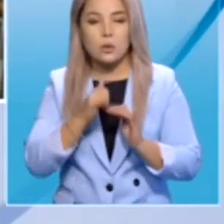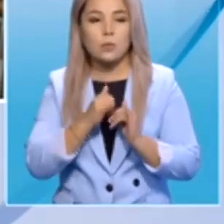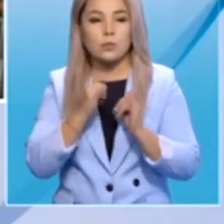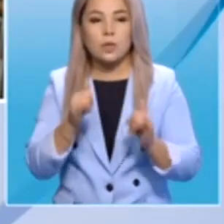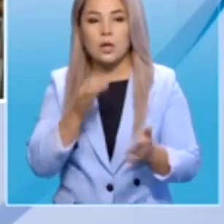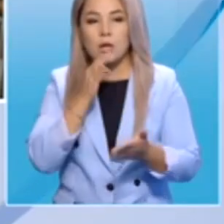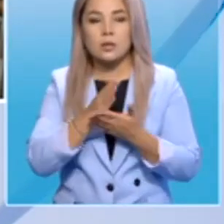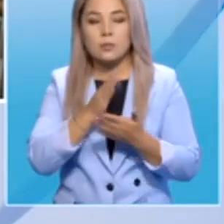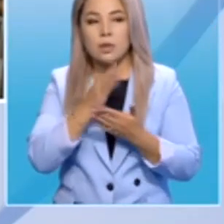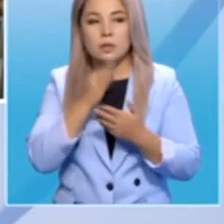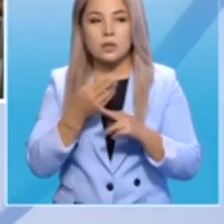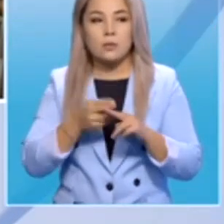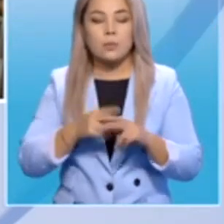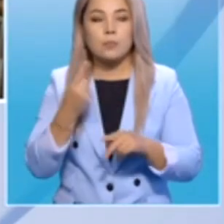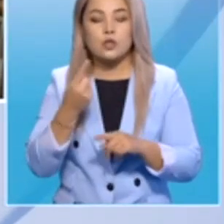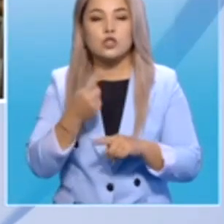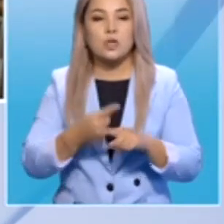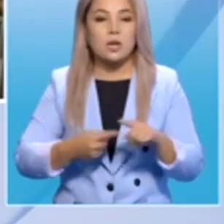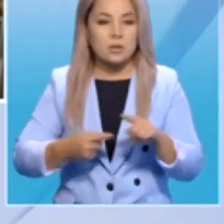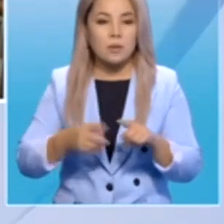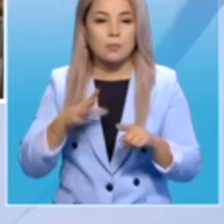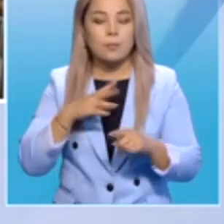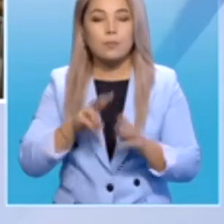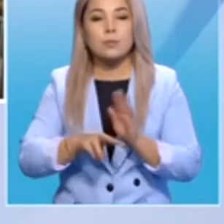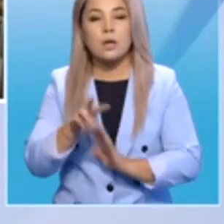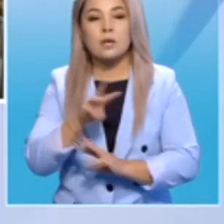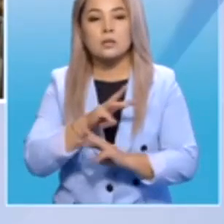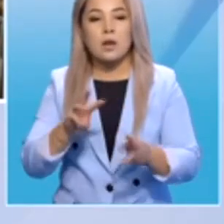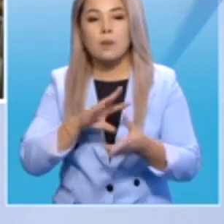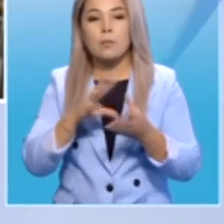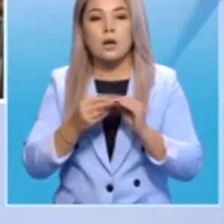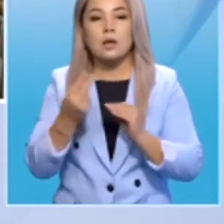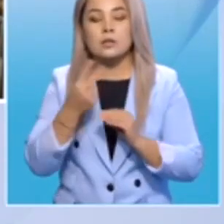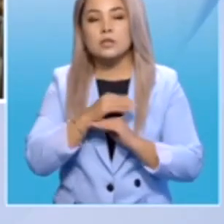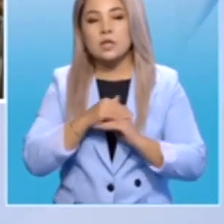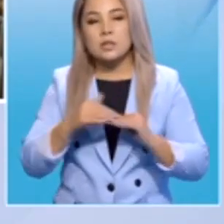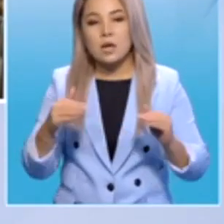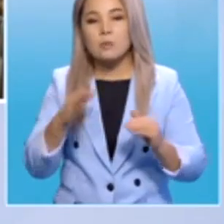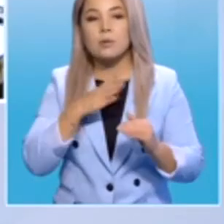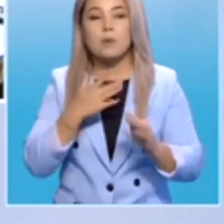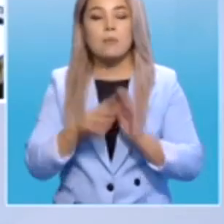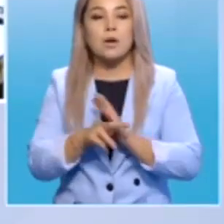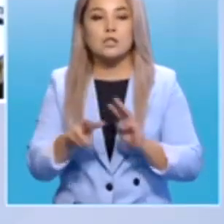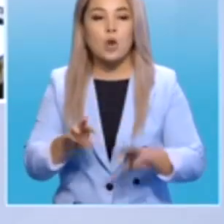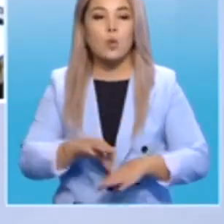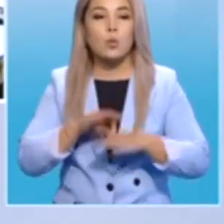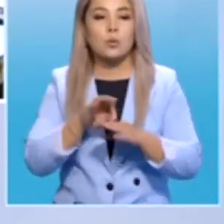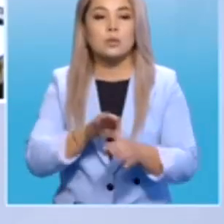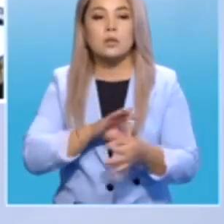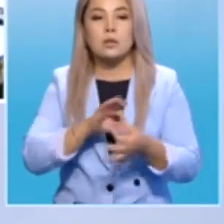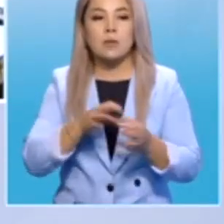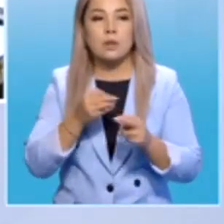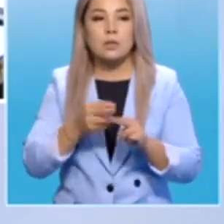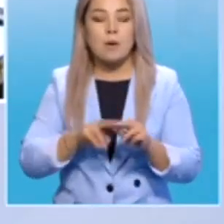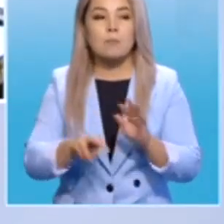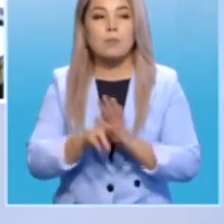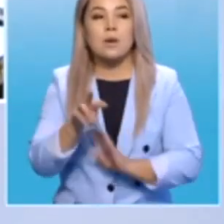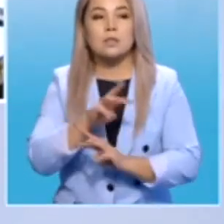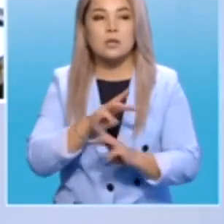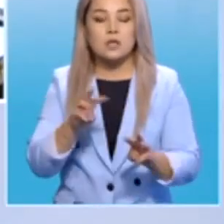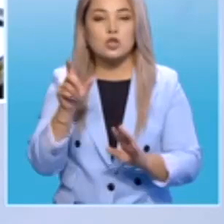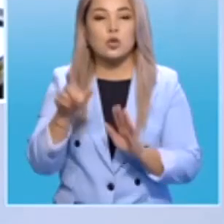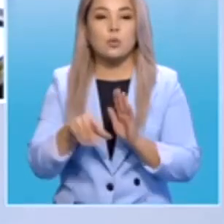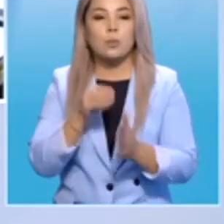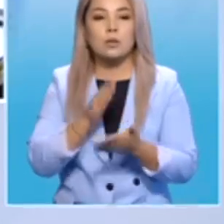қатар келер жылдың бірінші жартысында мәжіліспен барлық деңгейдегі мәслихаттар сайлауы өтеді. Қазір менің жанда мәжіліс депутаты